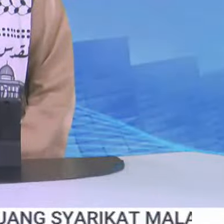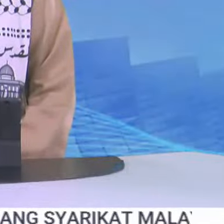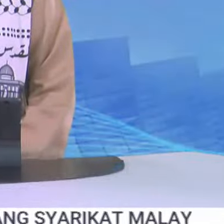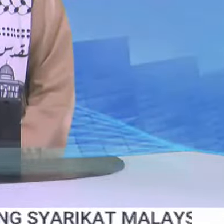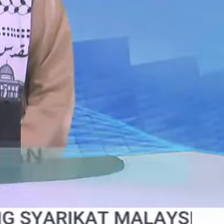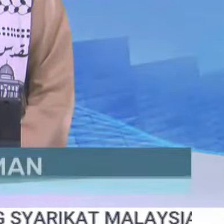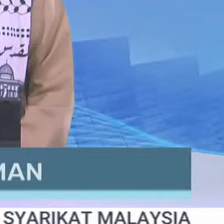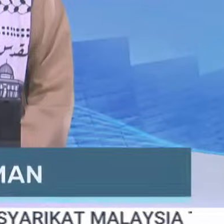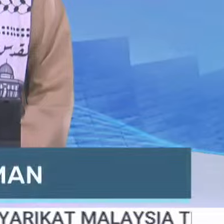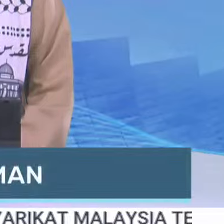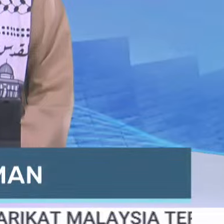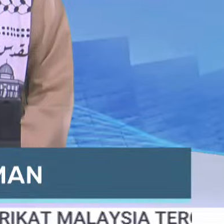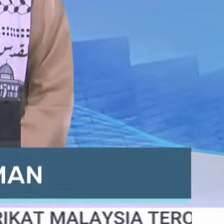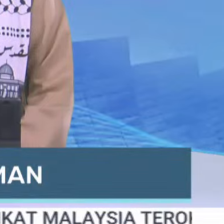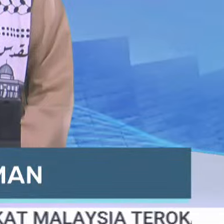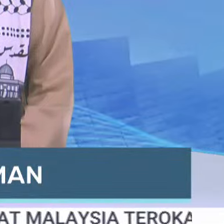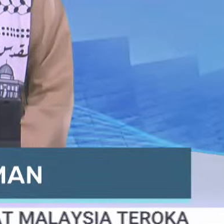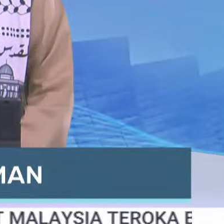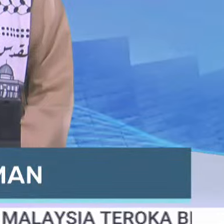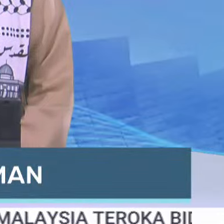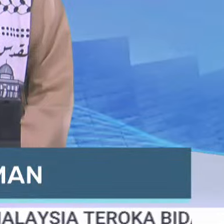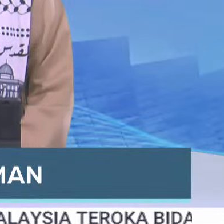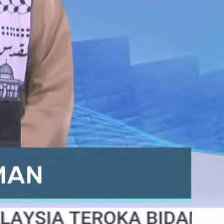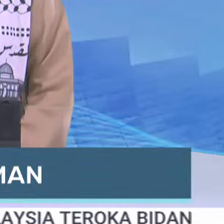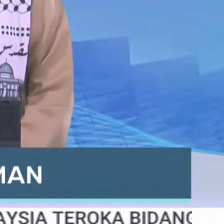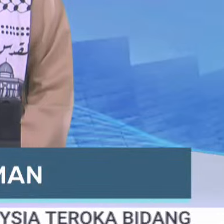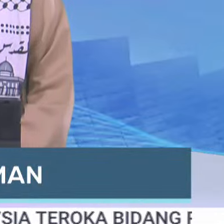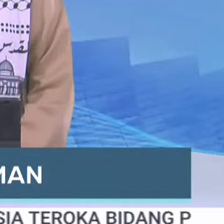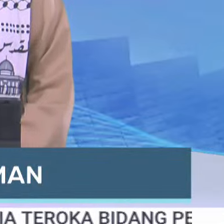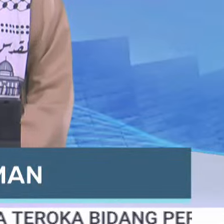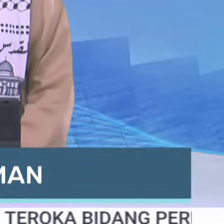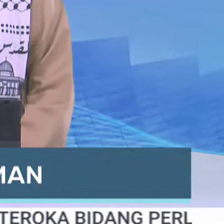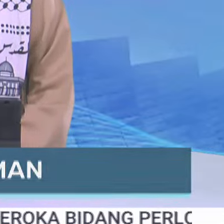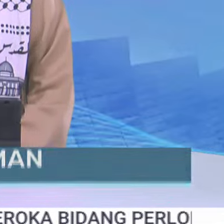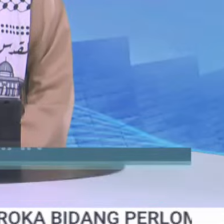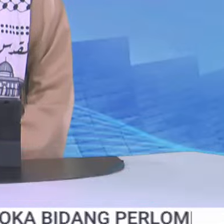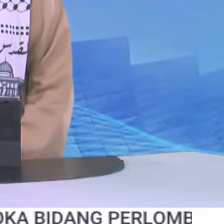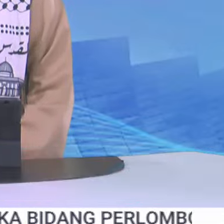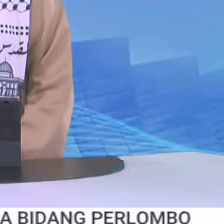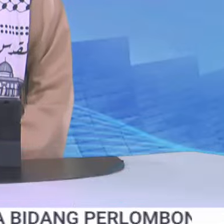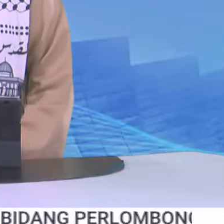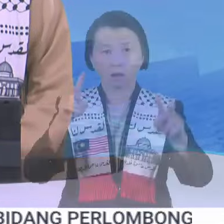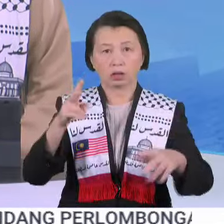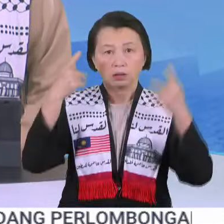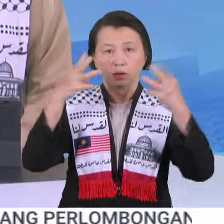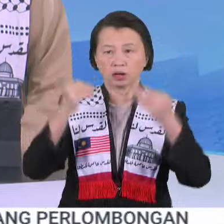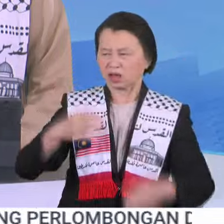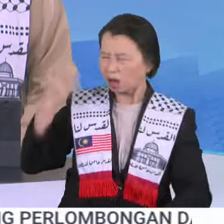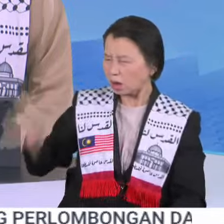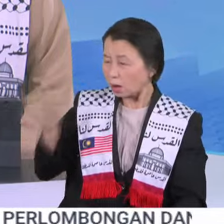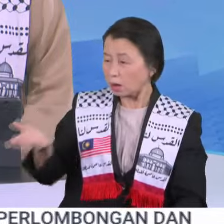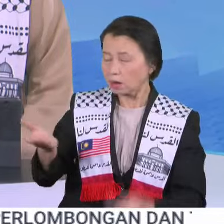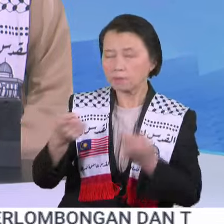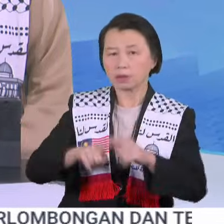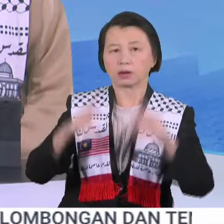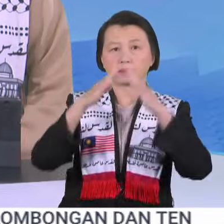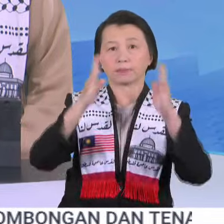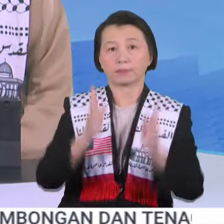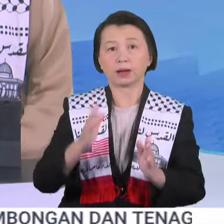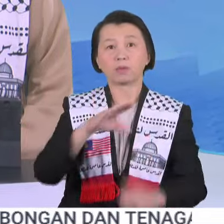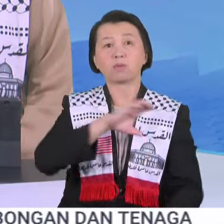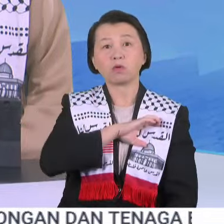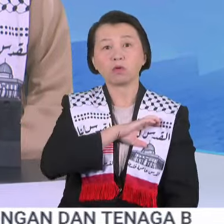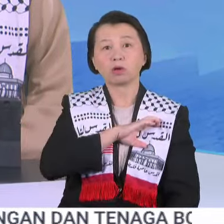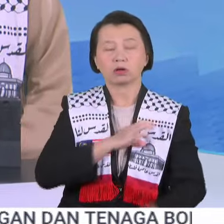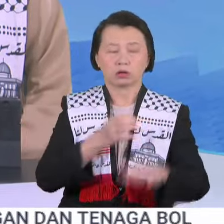Assalamualaikum, salam Malaysia Madani. Tiada tolak ansur dalam hal menjejas keamanan. Perdana Menteri mengecam serangan yang berlaku di Balai Polis Ulu Tiram